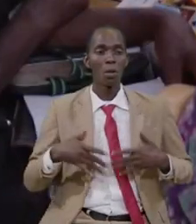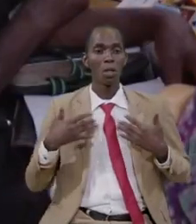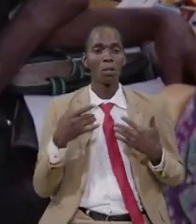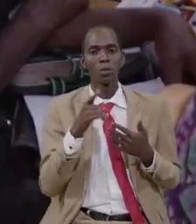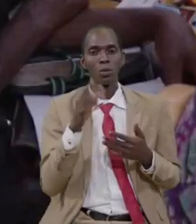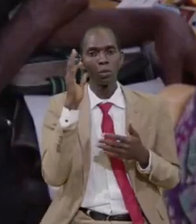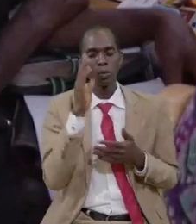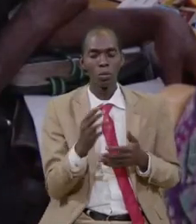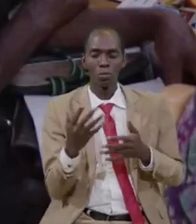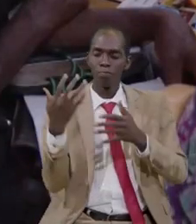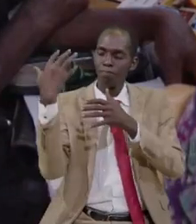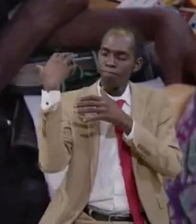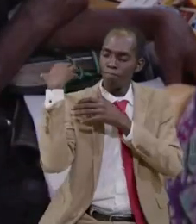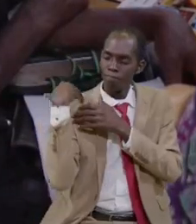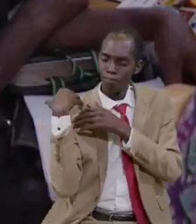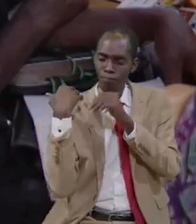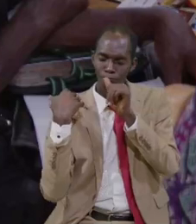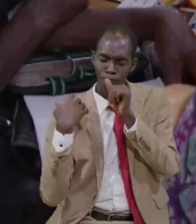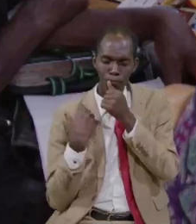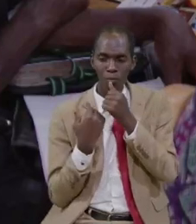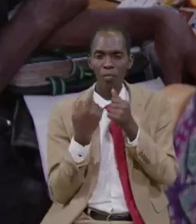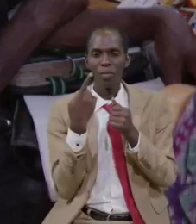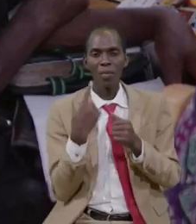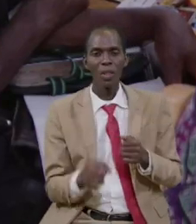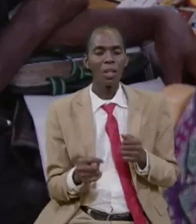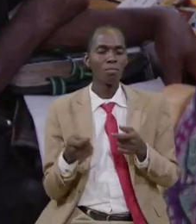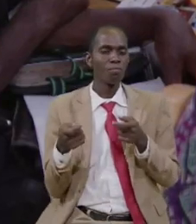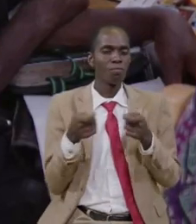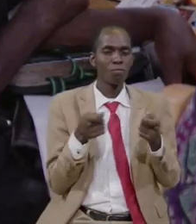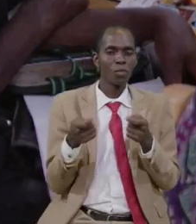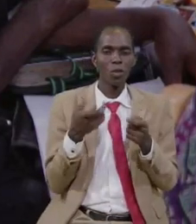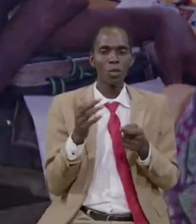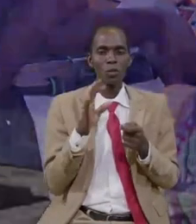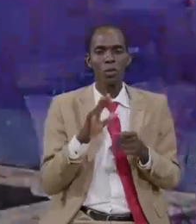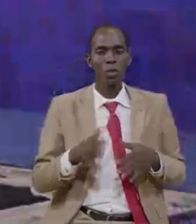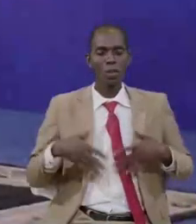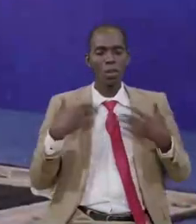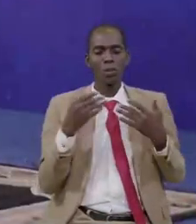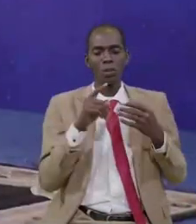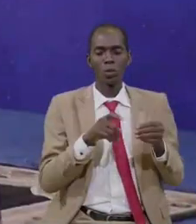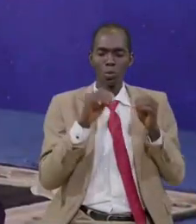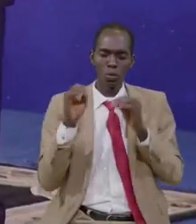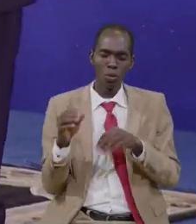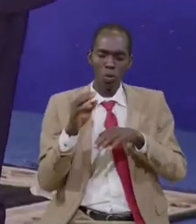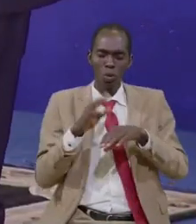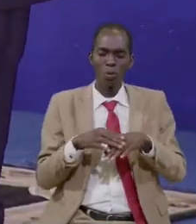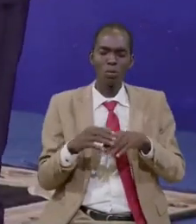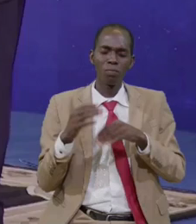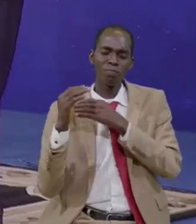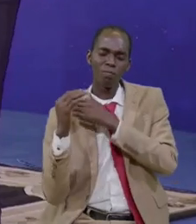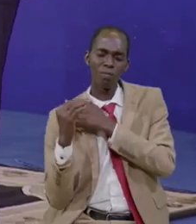ça sur son épaule, toute votre vie, l'administration de votre vie, vous placez ça sur son épaule.